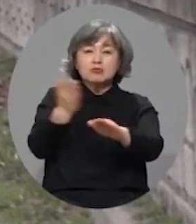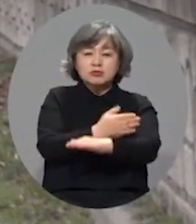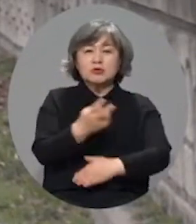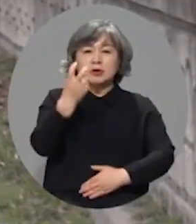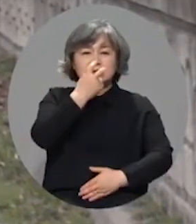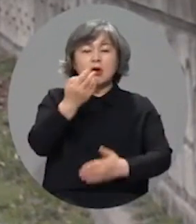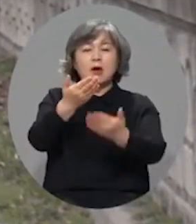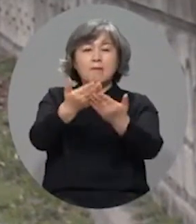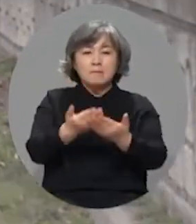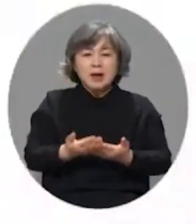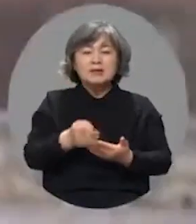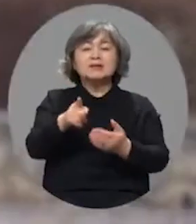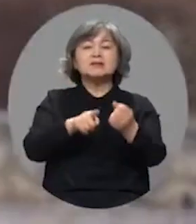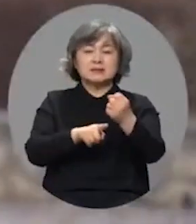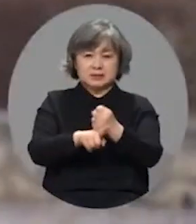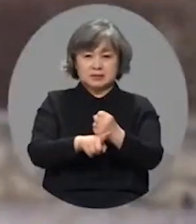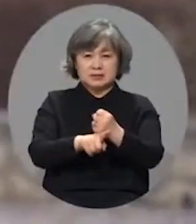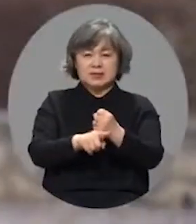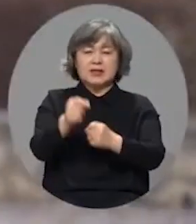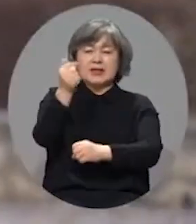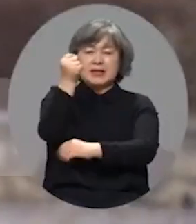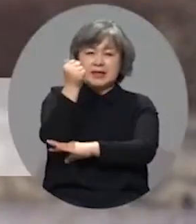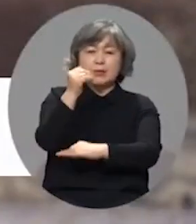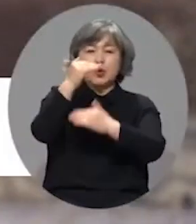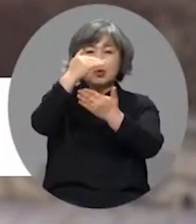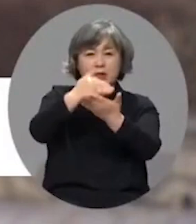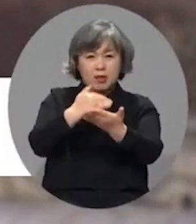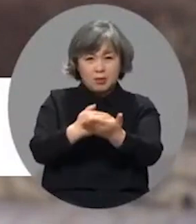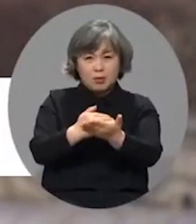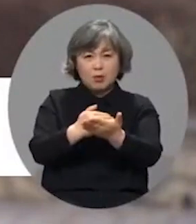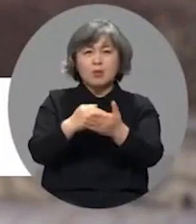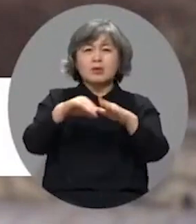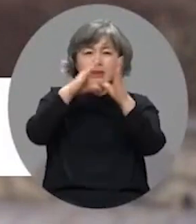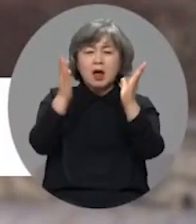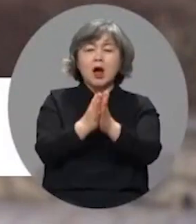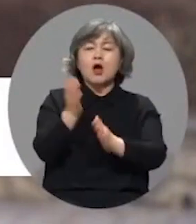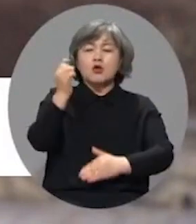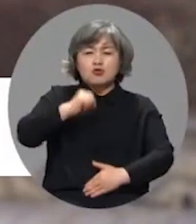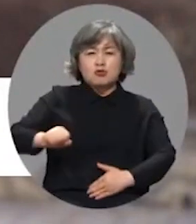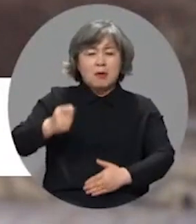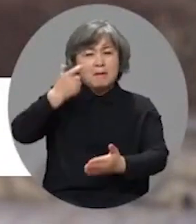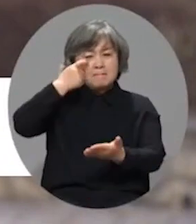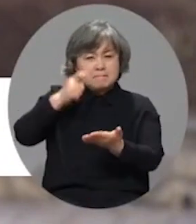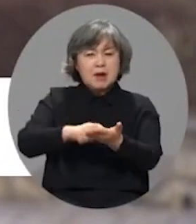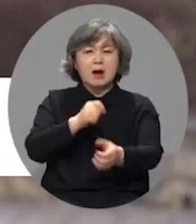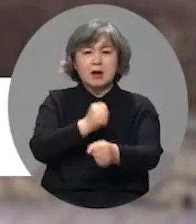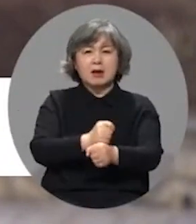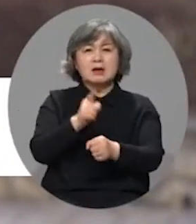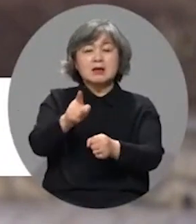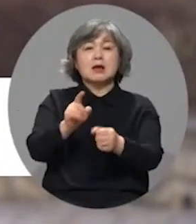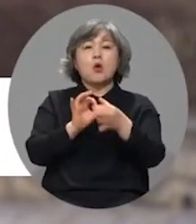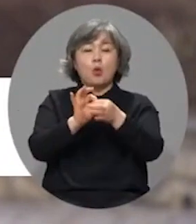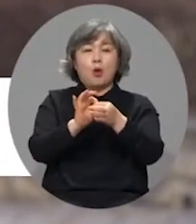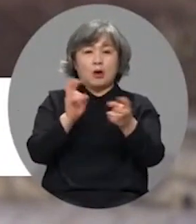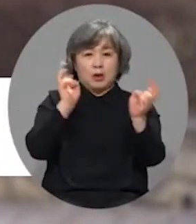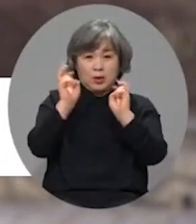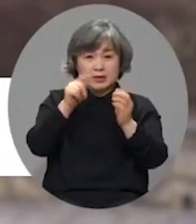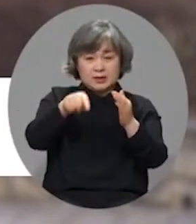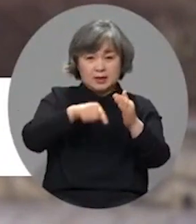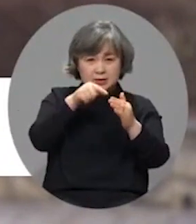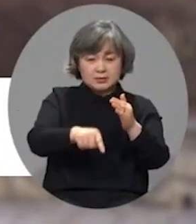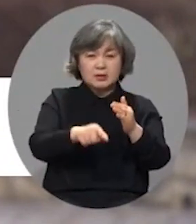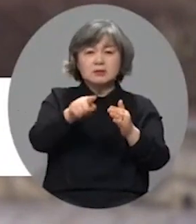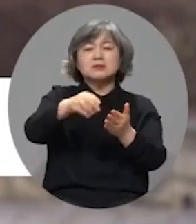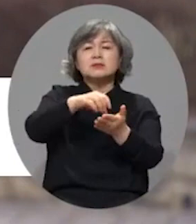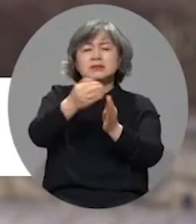점검을 받아왔다는 뜻입니다. 아주 기본적인 내용들이 대부분 다 그 위반 사항으로 적발이 된 건데요. 그 관계 기관에서 그만큼